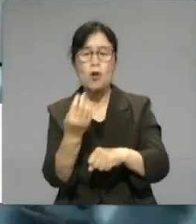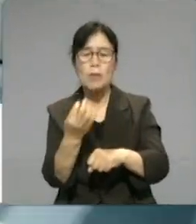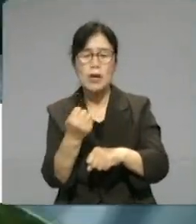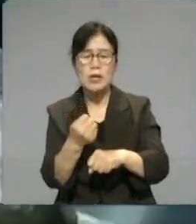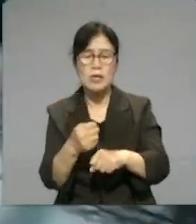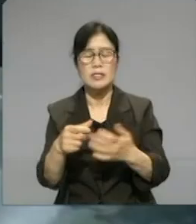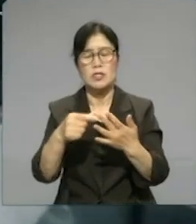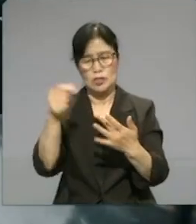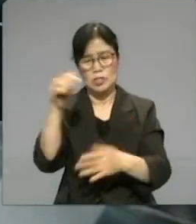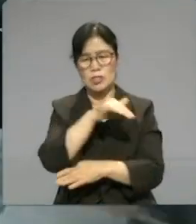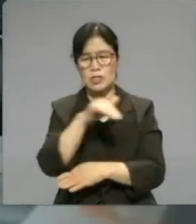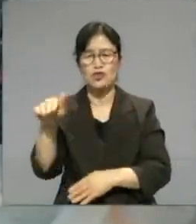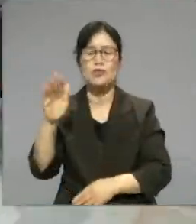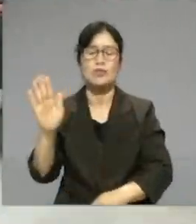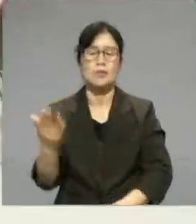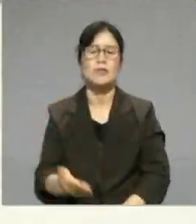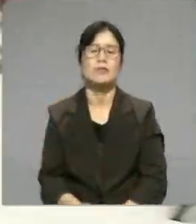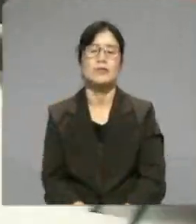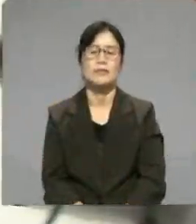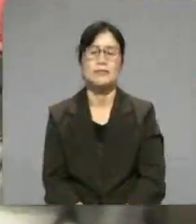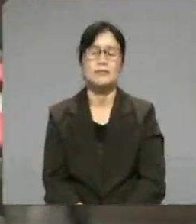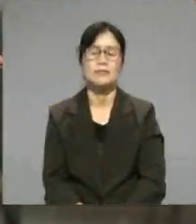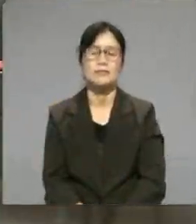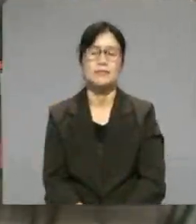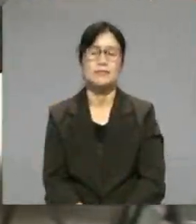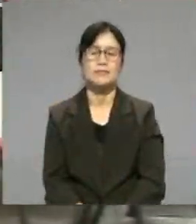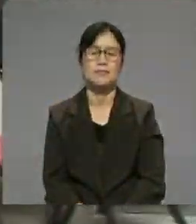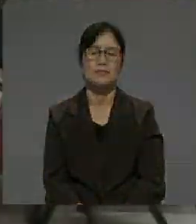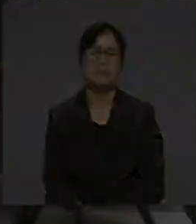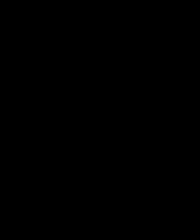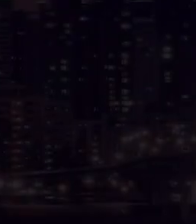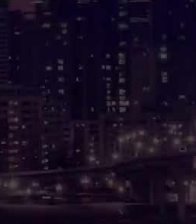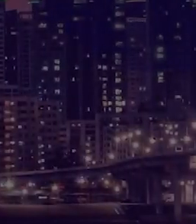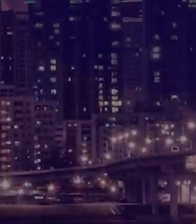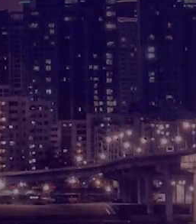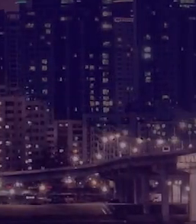기준이 될 것으로 보입니다 OBS 뉴스 임대입니다